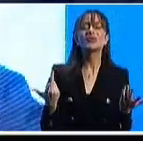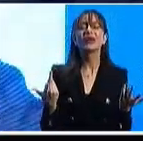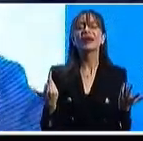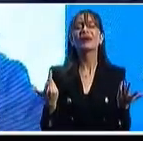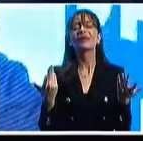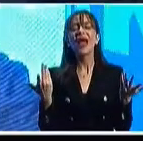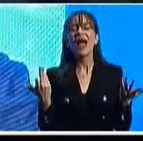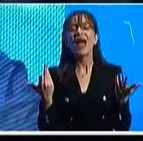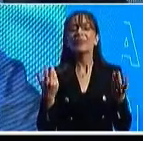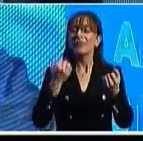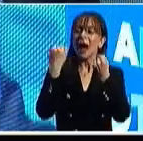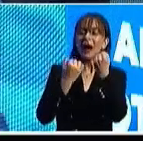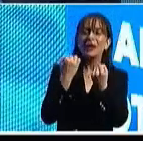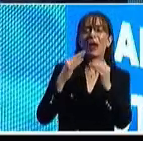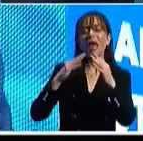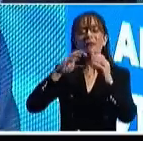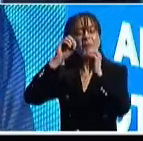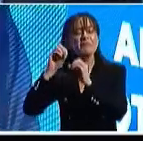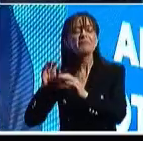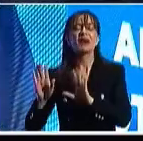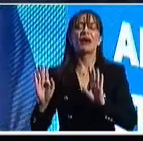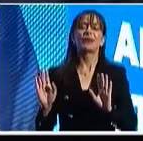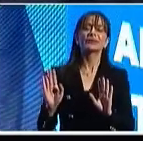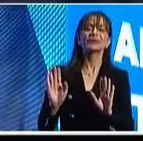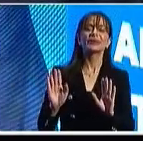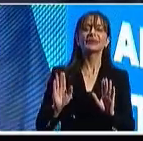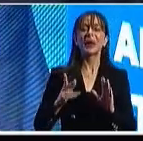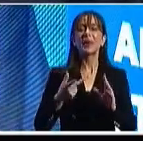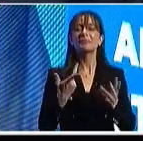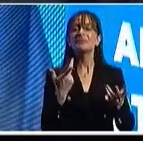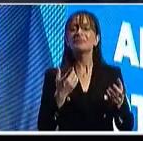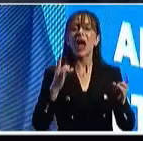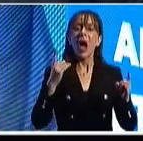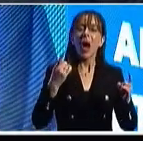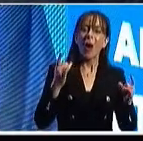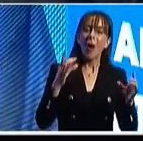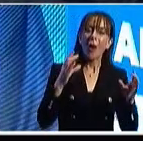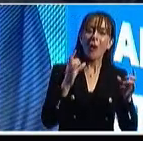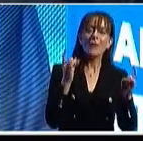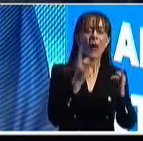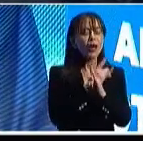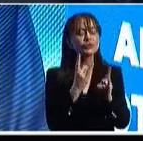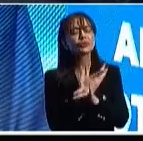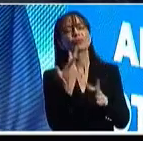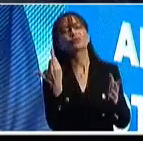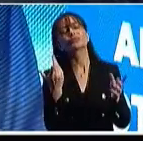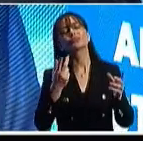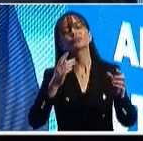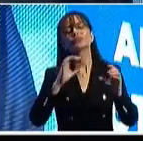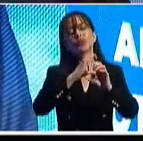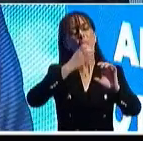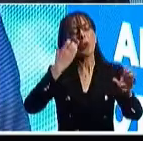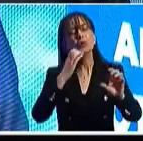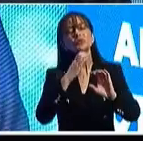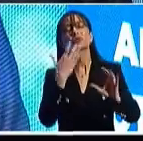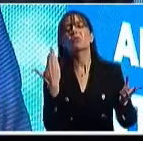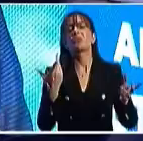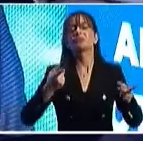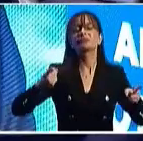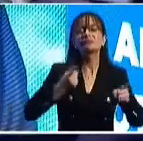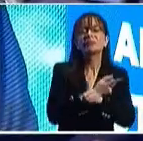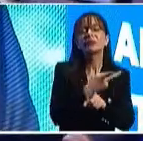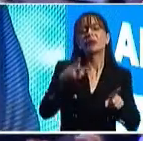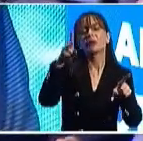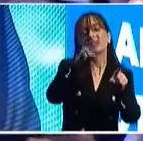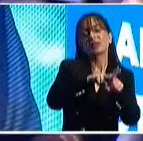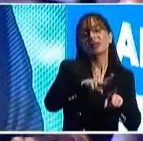ulaşıma yine ulaşabileceği tam 250 bin araçlık otoparkımızı kazandıracağız.